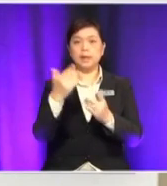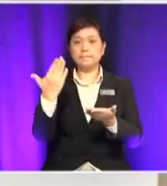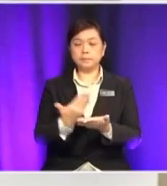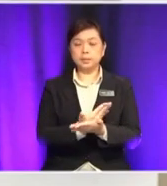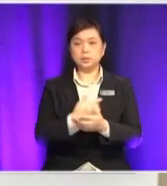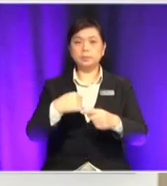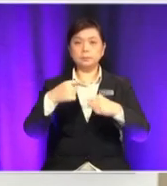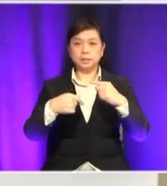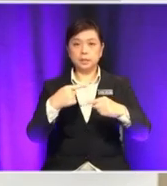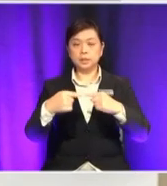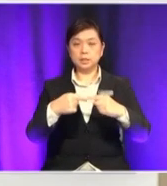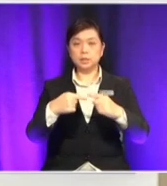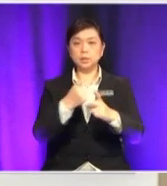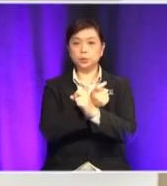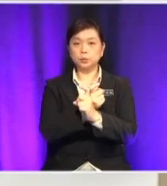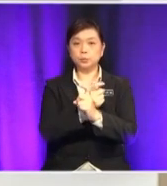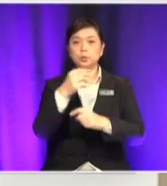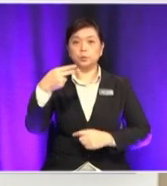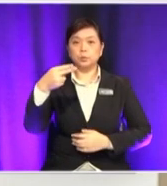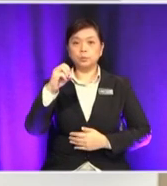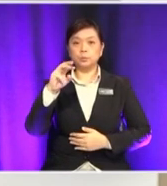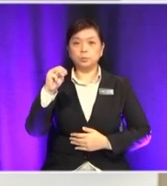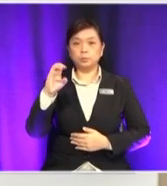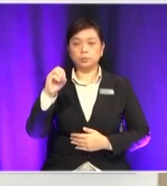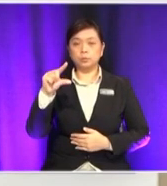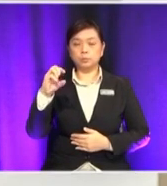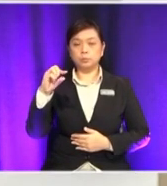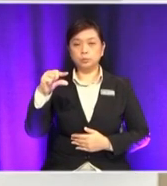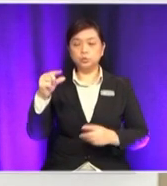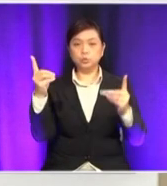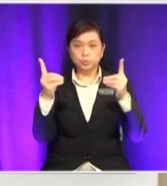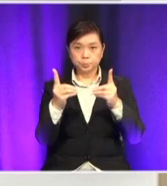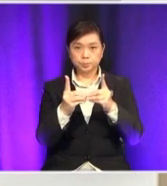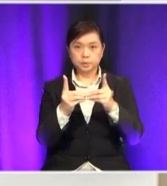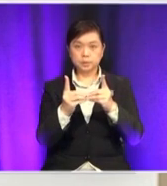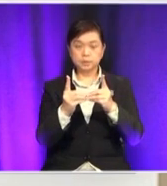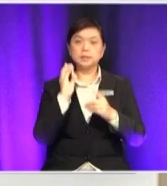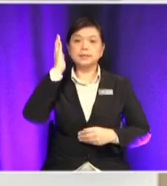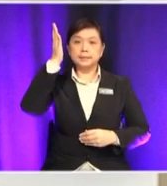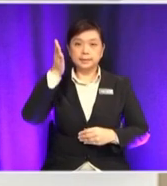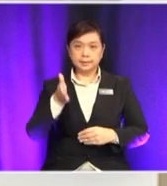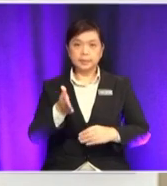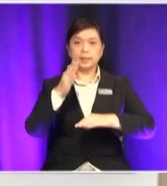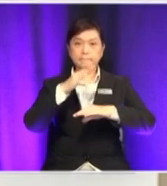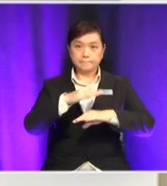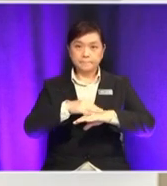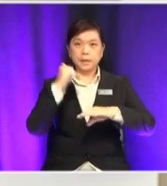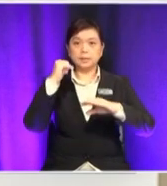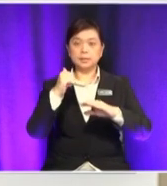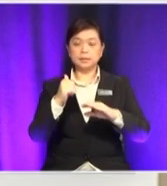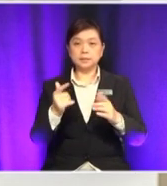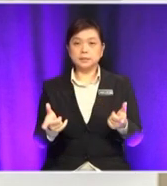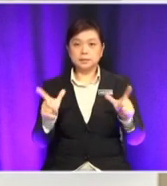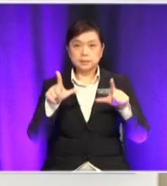mereka berjumpa dalam proses yang kita Panggil sebagai sinopsis dia akan dipanggil kejadian itu